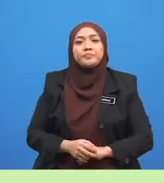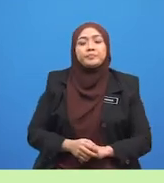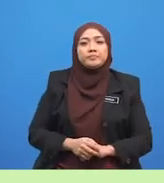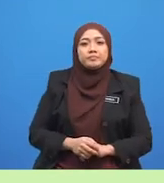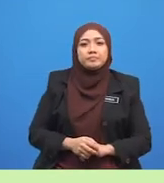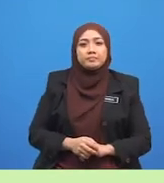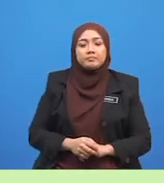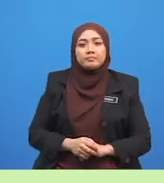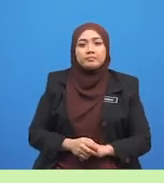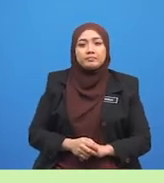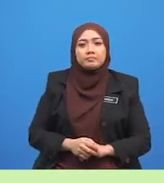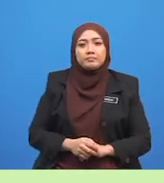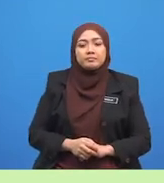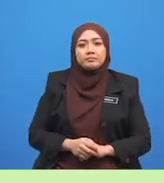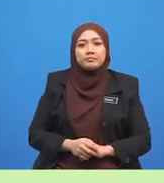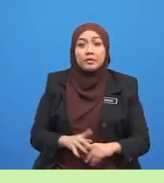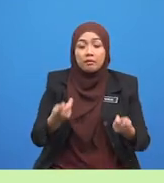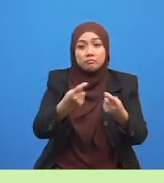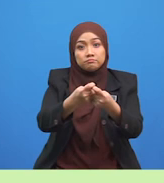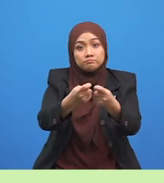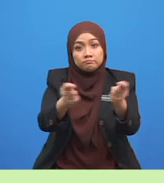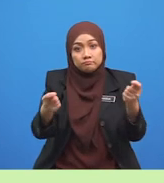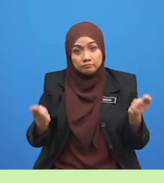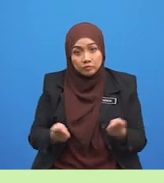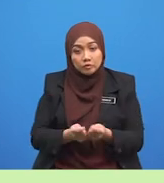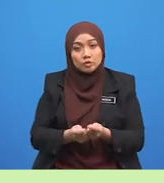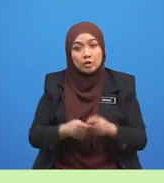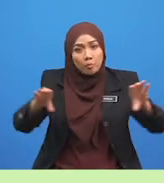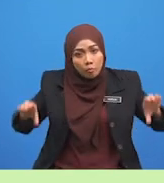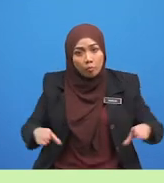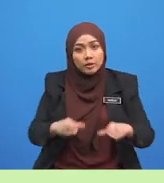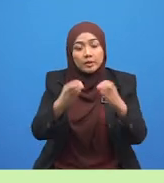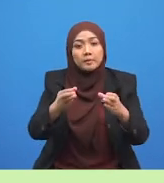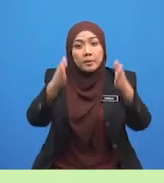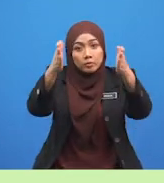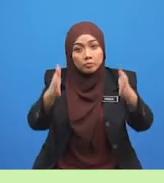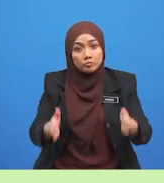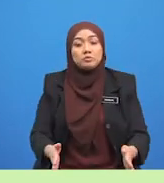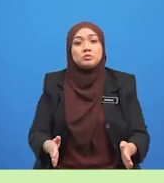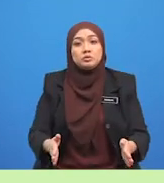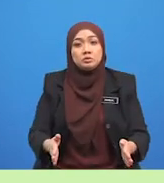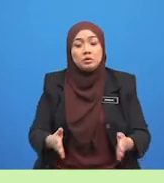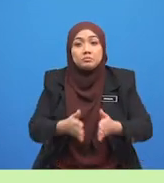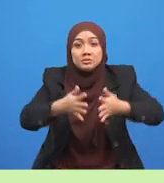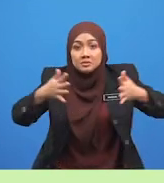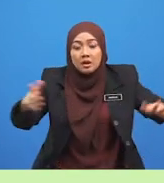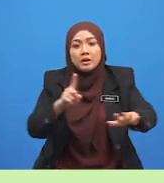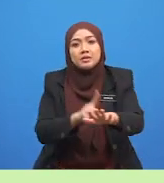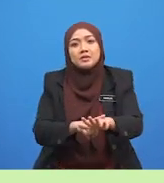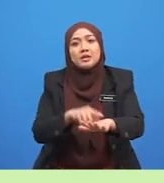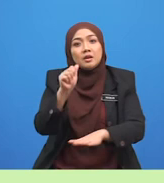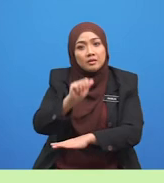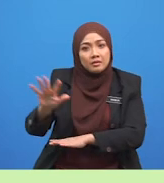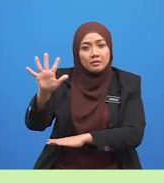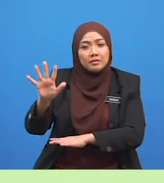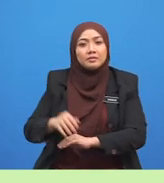empangan Kenyir iaitu tasik buatan yang terbesar di Asia Tenggara. Akhir sekali,